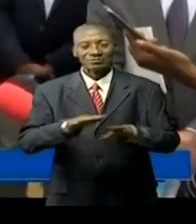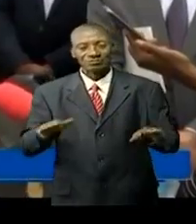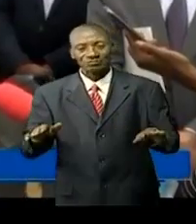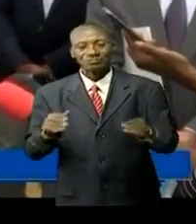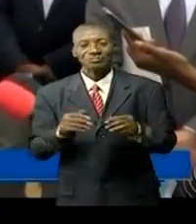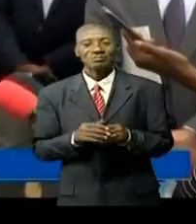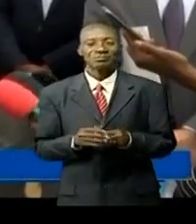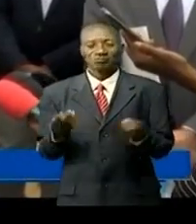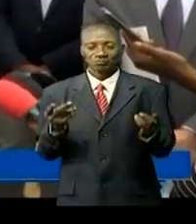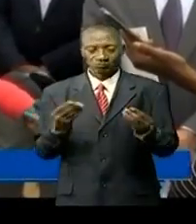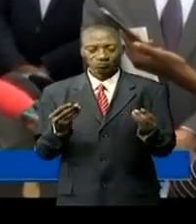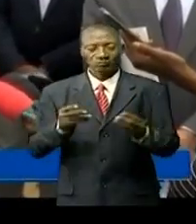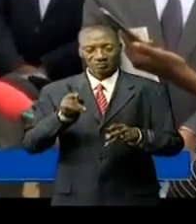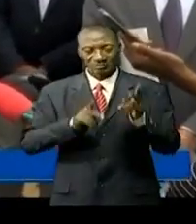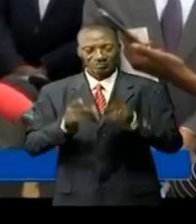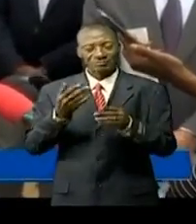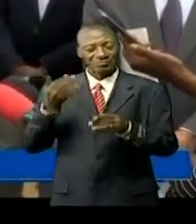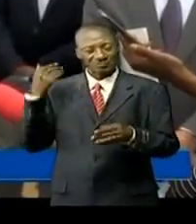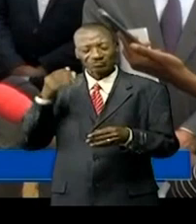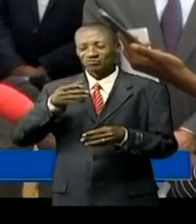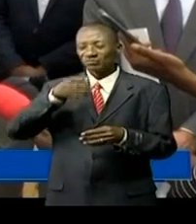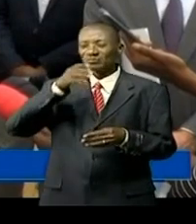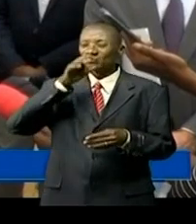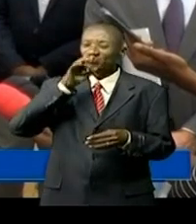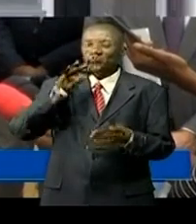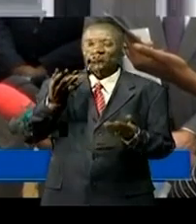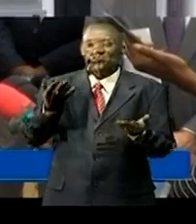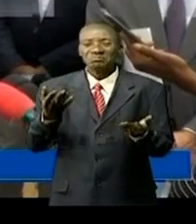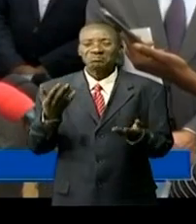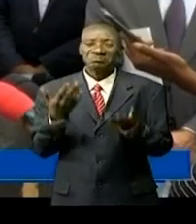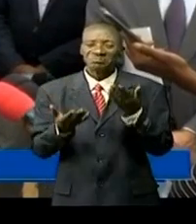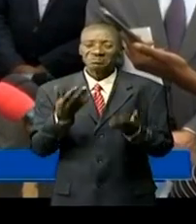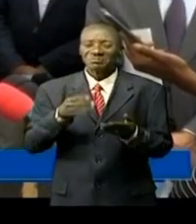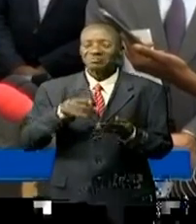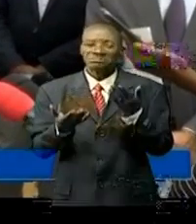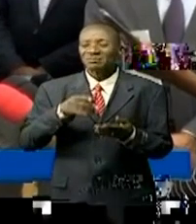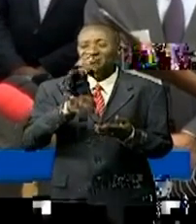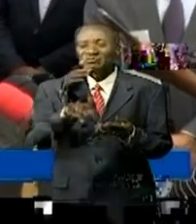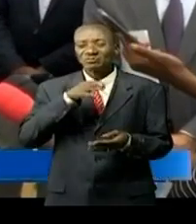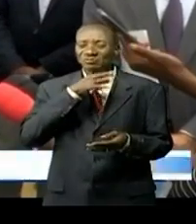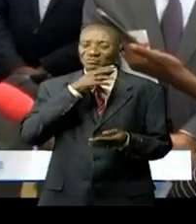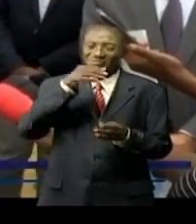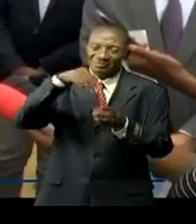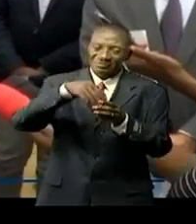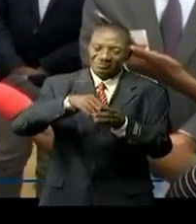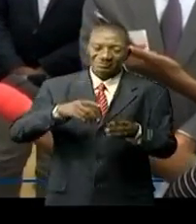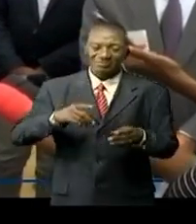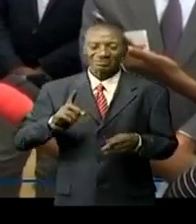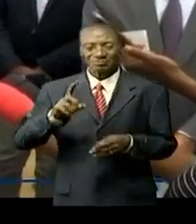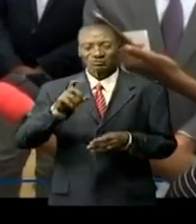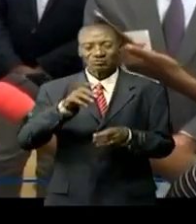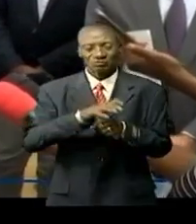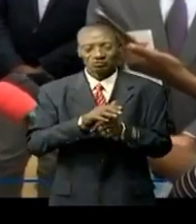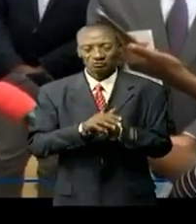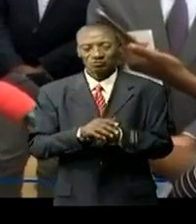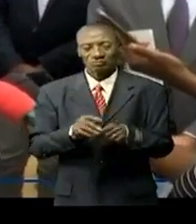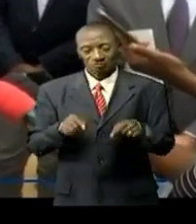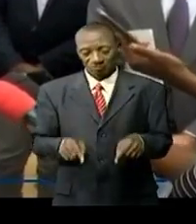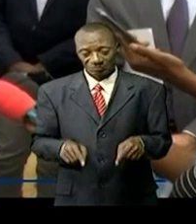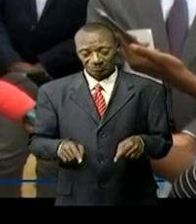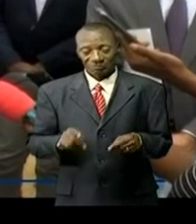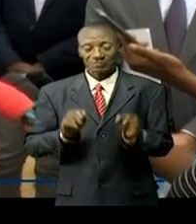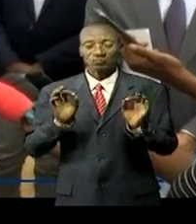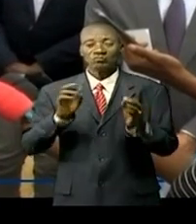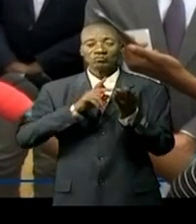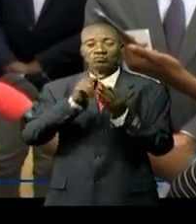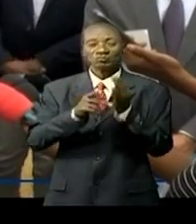développement ou de coopération qui en appellent à un comportement humain, beaucoup plus,